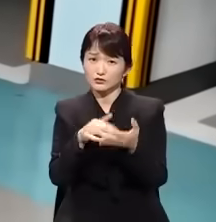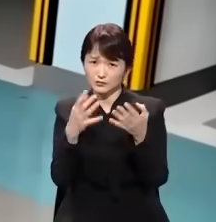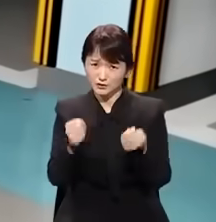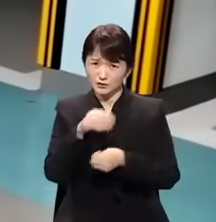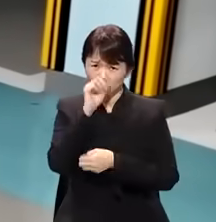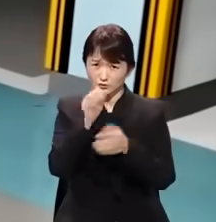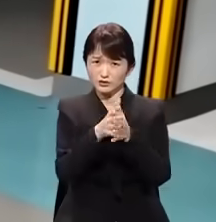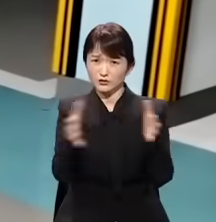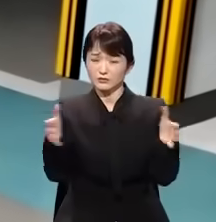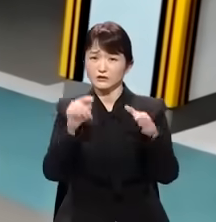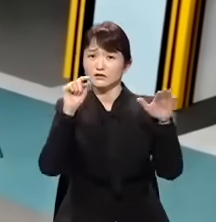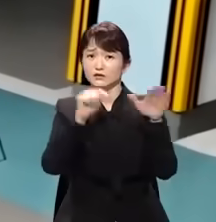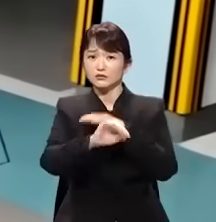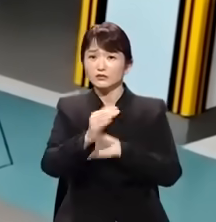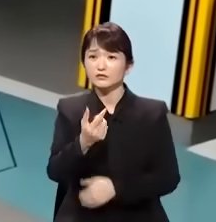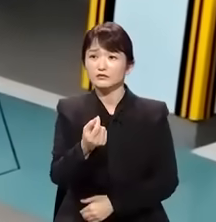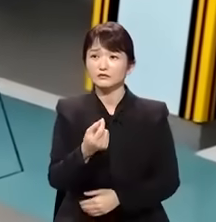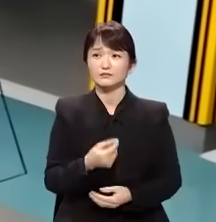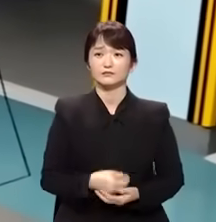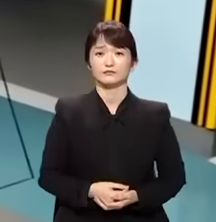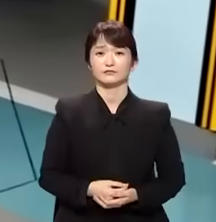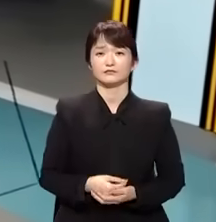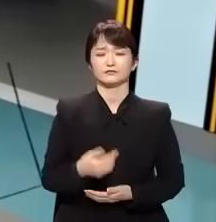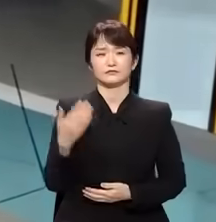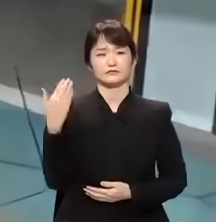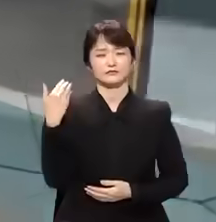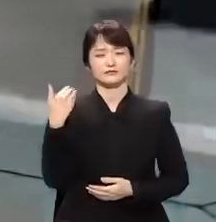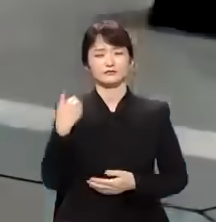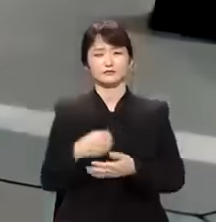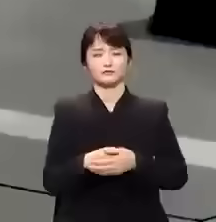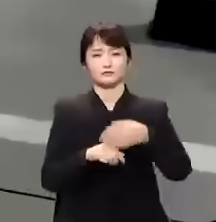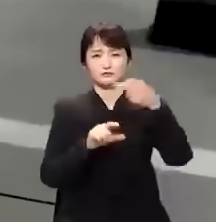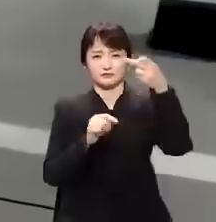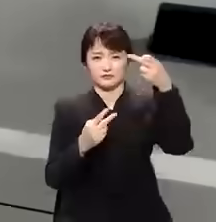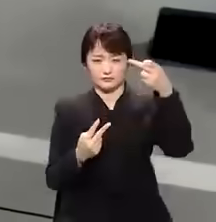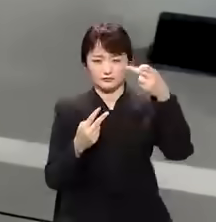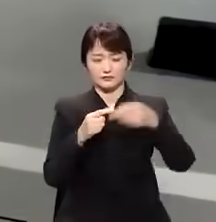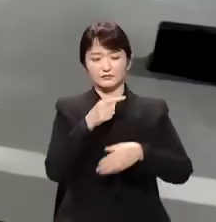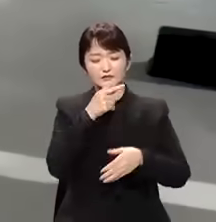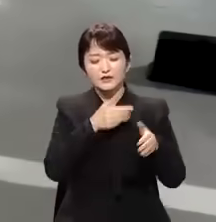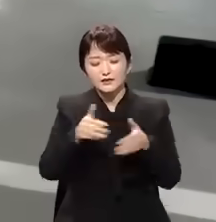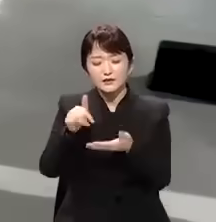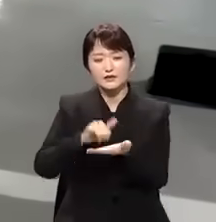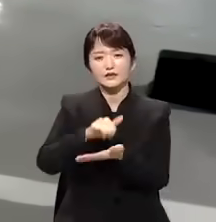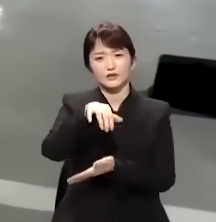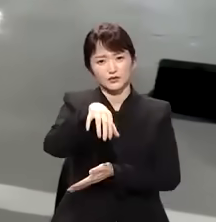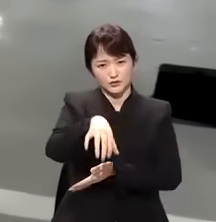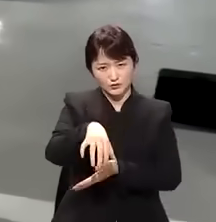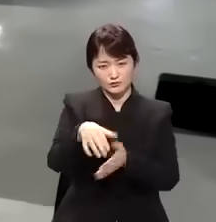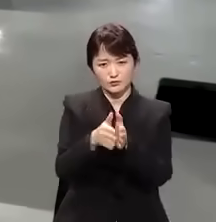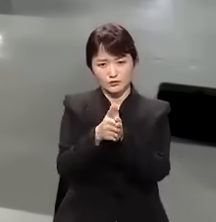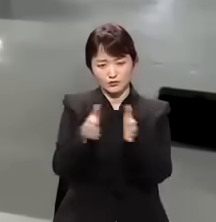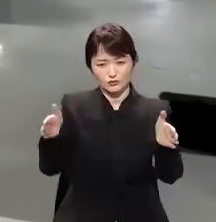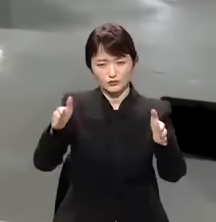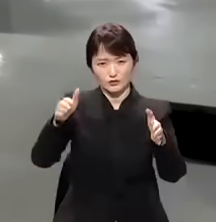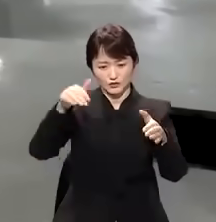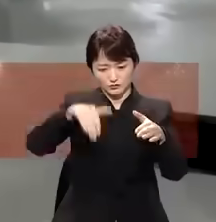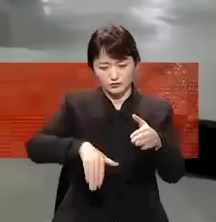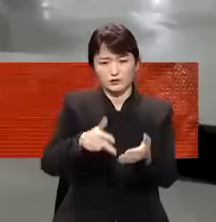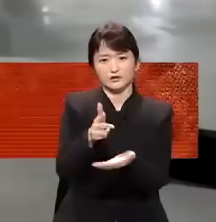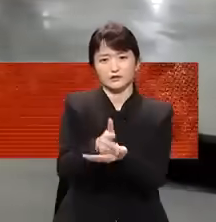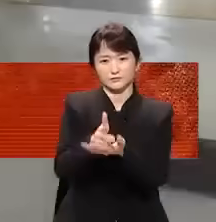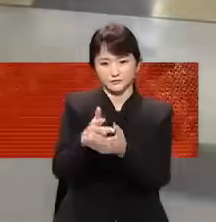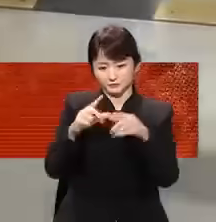좋은 아파트 가도 될 거 같은데요네 일단 지난 2일 새벽이고 경기 김포의 한 아파트 주차장에서 촬영된 사진입니다이